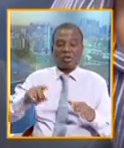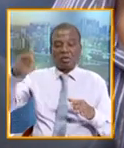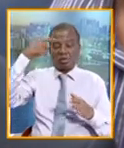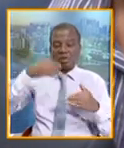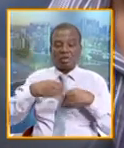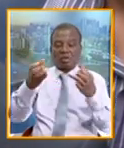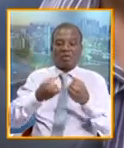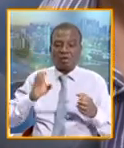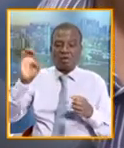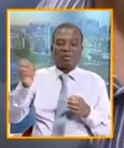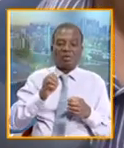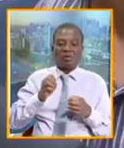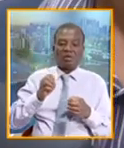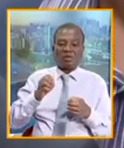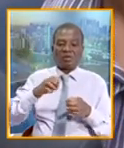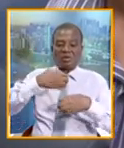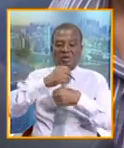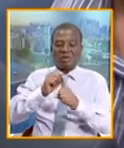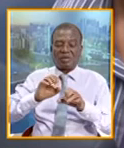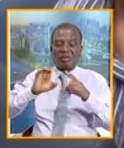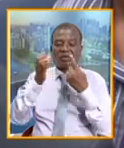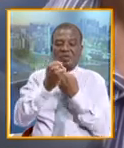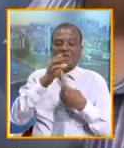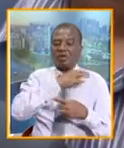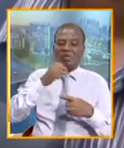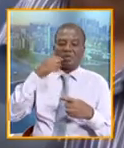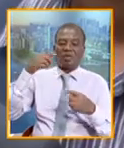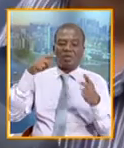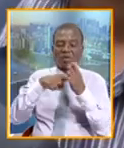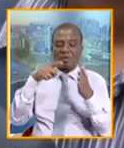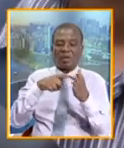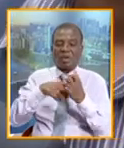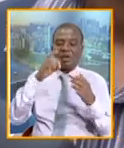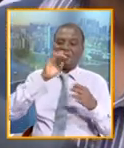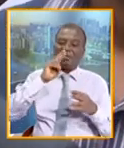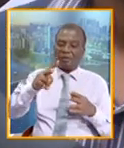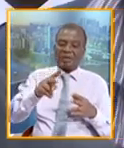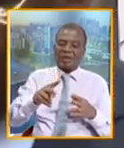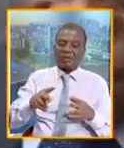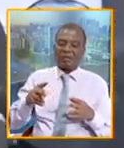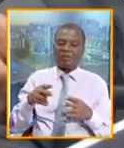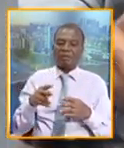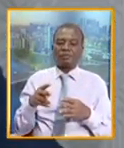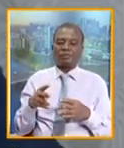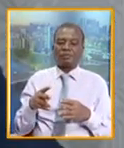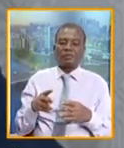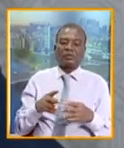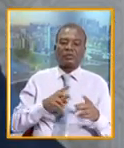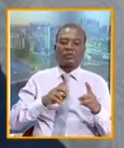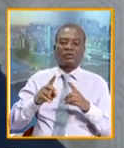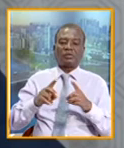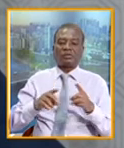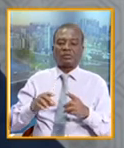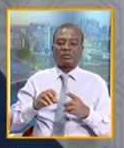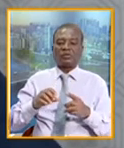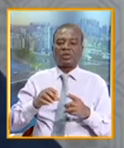la volonté, l'ambition de créer les conditions pour qu'il y ait un débat franc, un débat sincère, un débat inclusif. Des échanges conduits